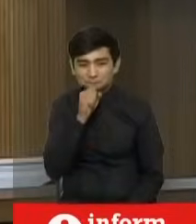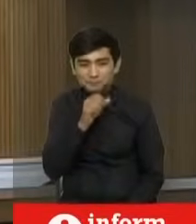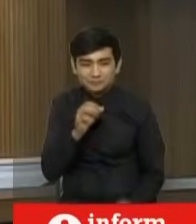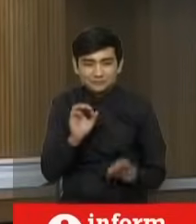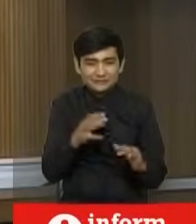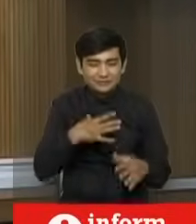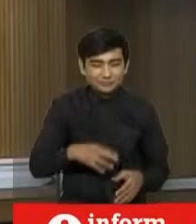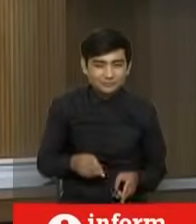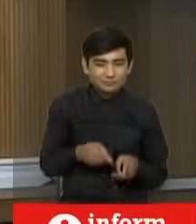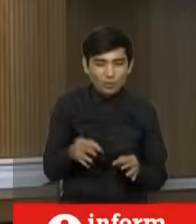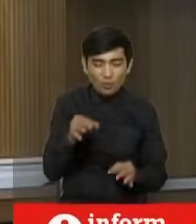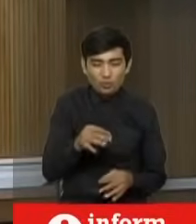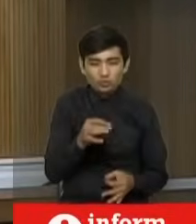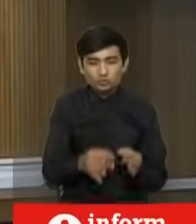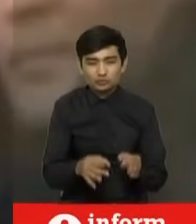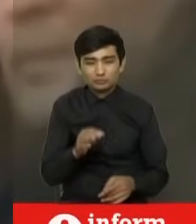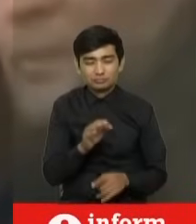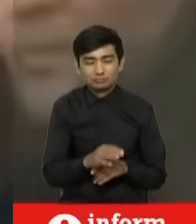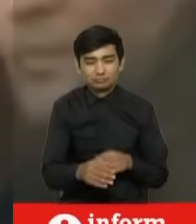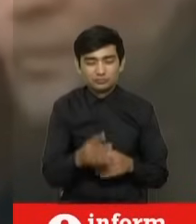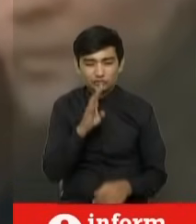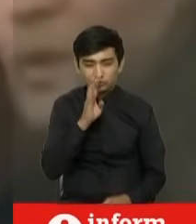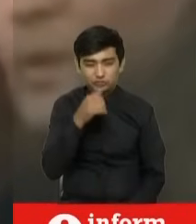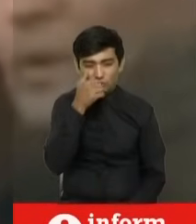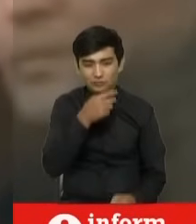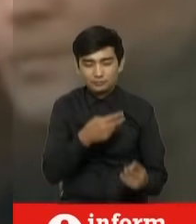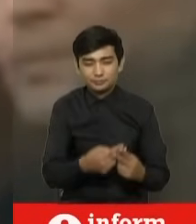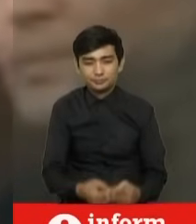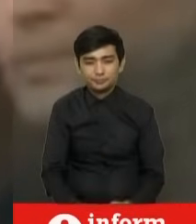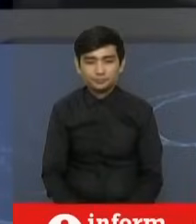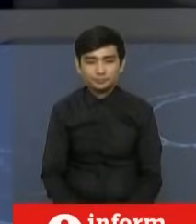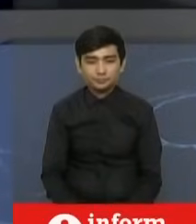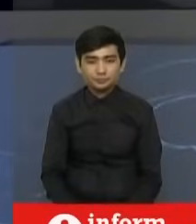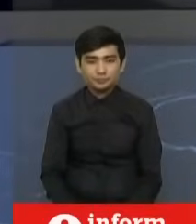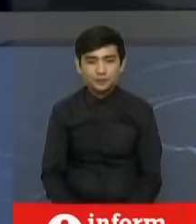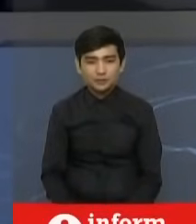укрывательство преступления суд назначил 4 года лишения свободы.